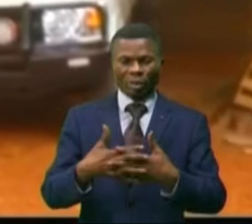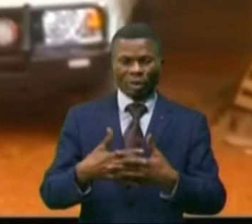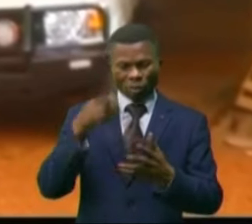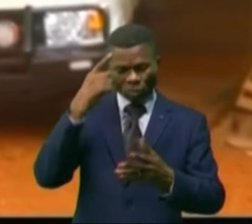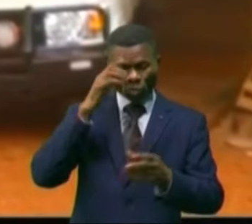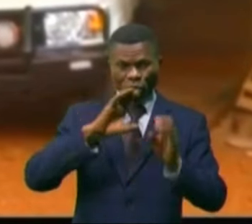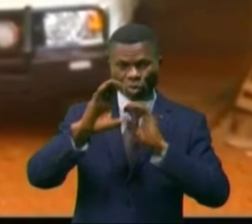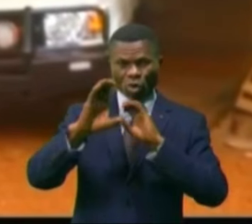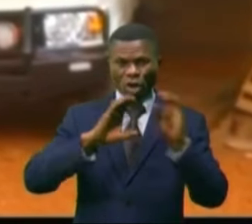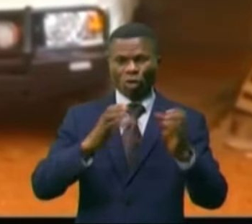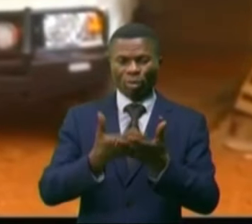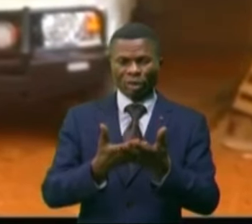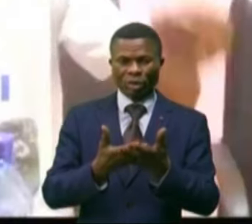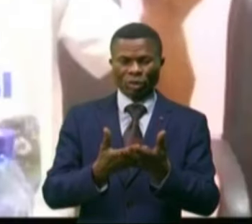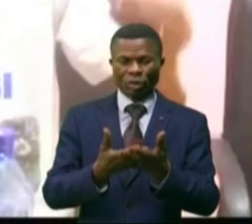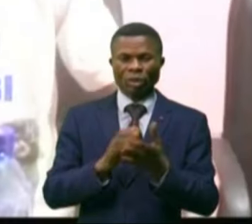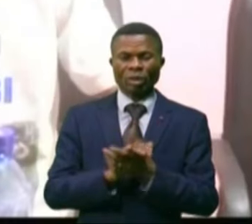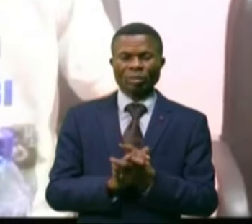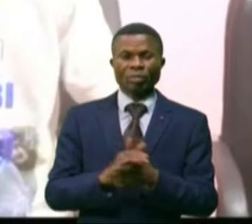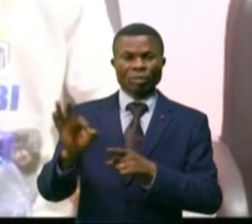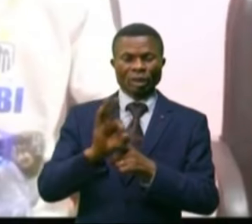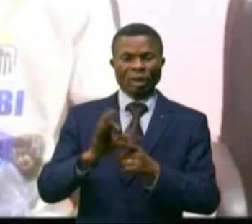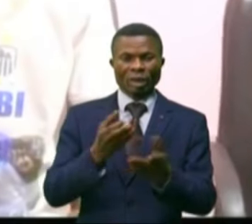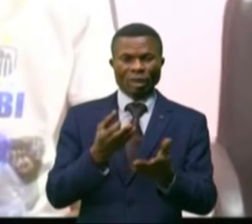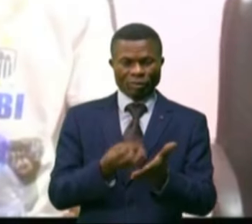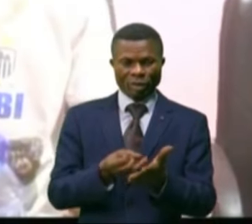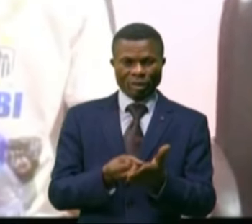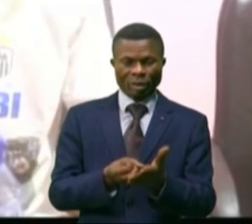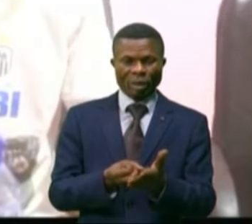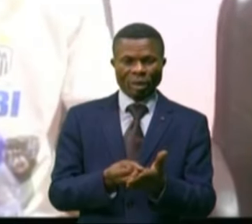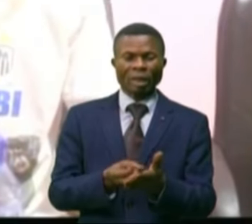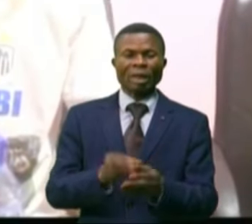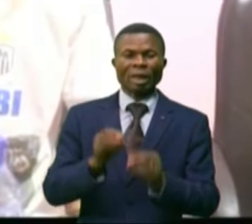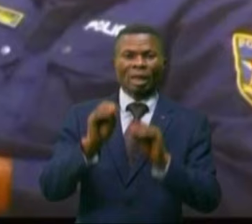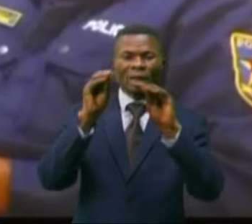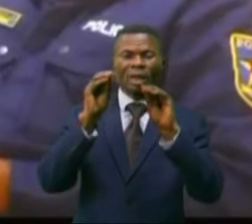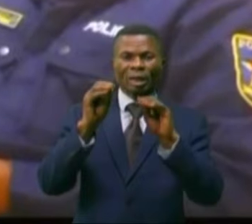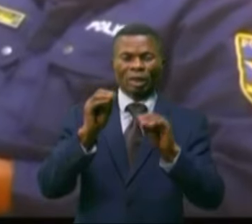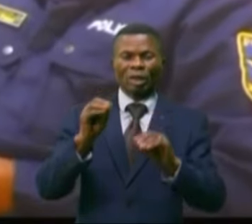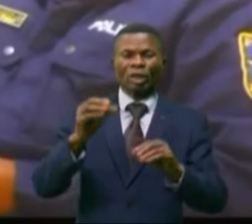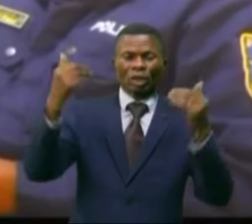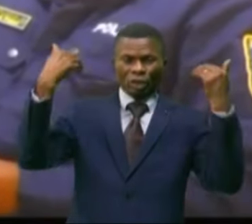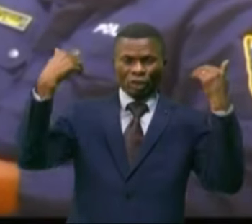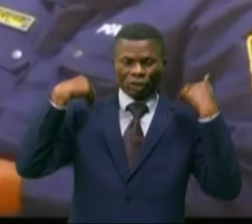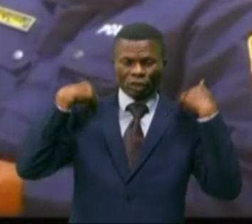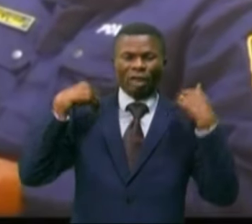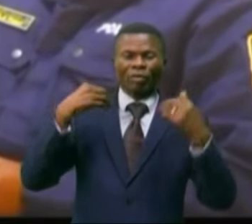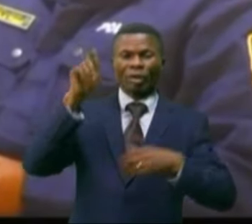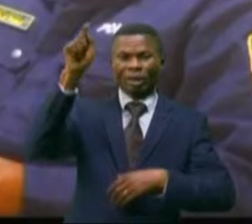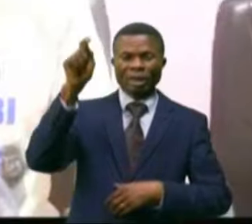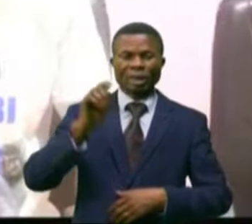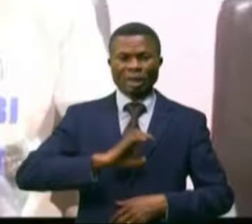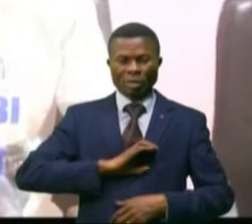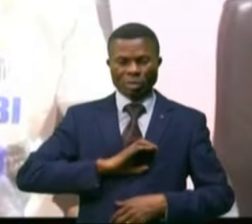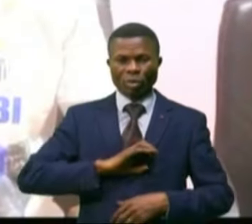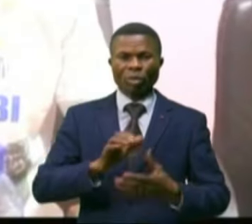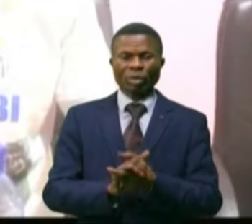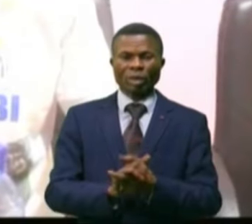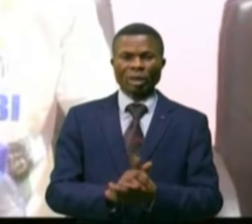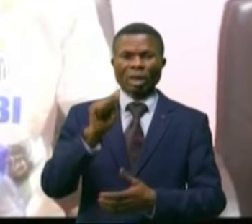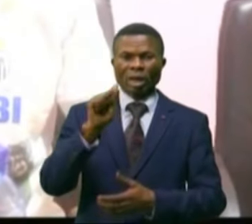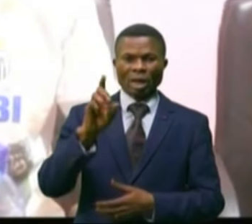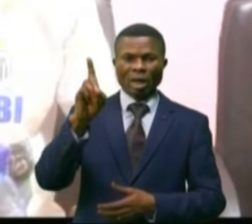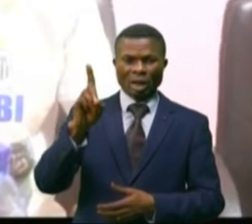communication. Notons que cette formation était dispensée par le commissaire Abedi Bali-Mouacha Adolphe